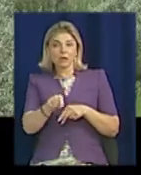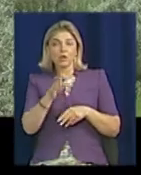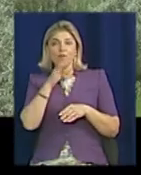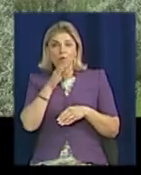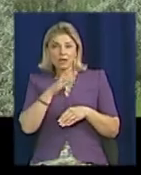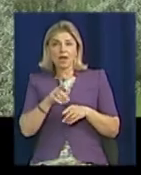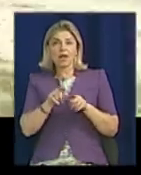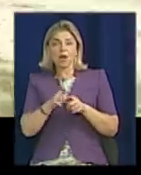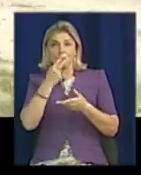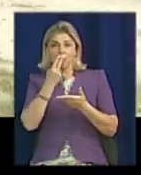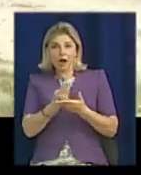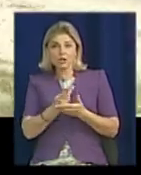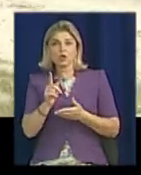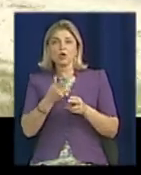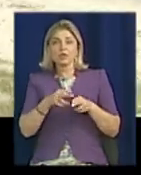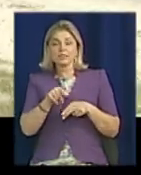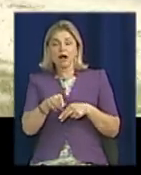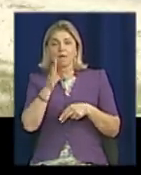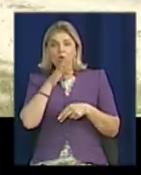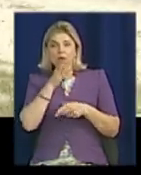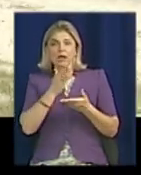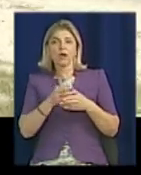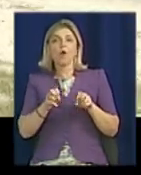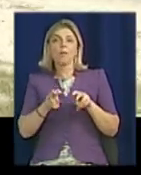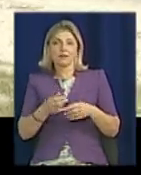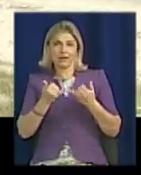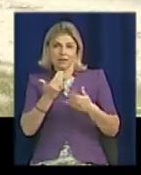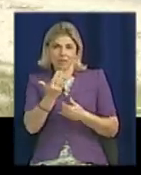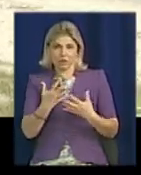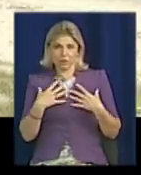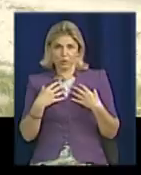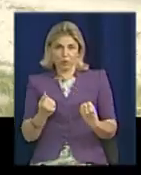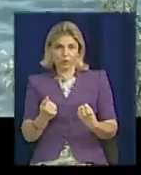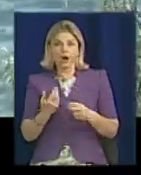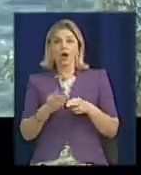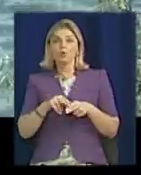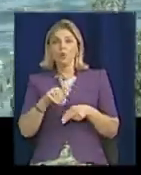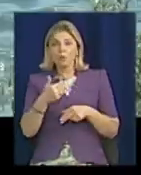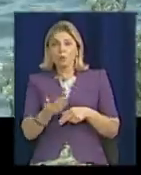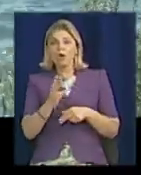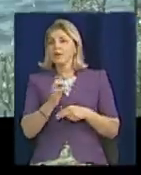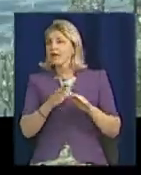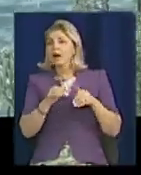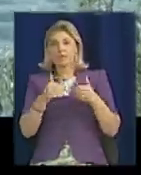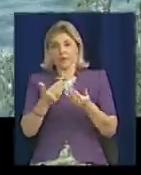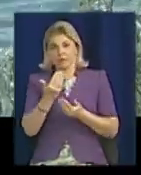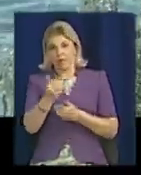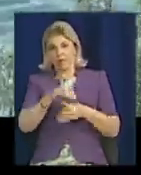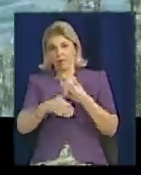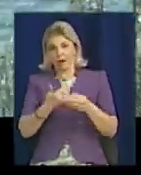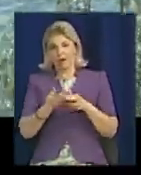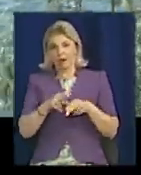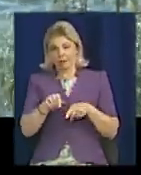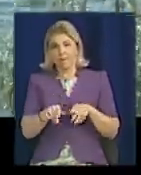такий показник, що ця вода є небезпечна для вашого здоров'я. Тому ми не радимо купатися саме в